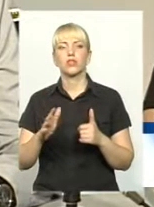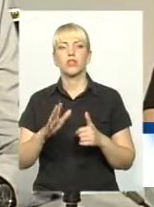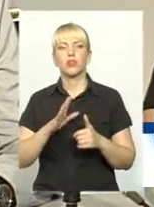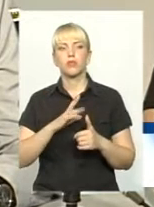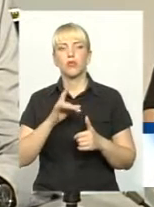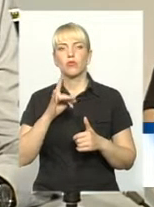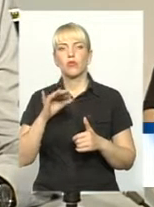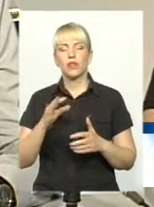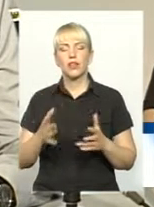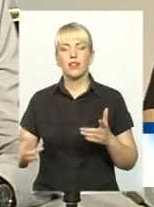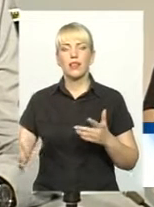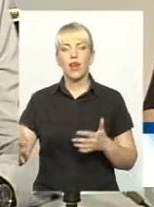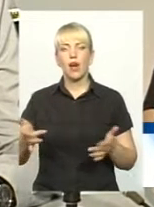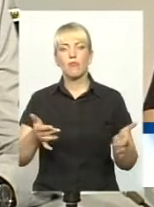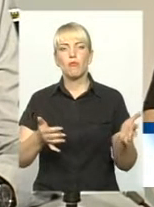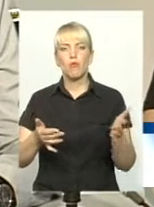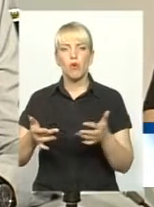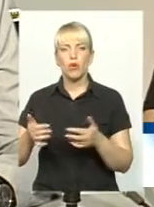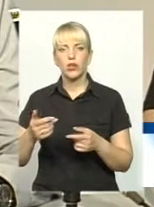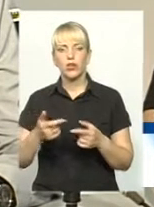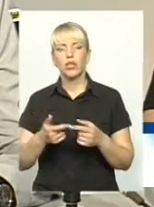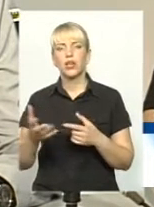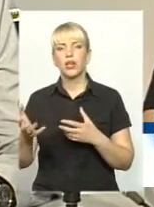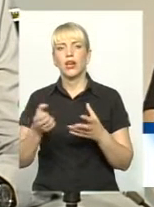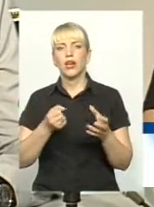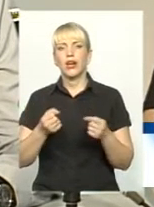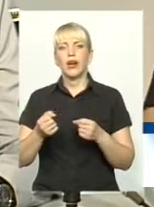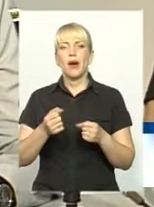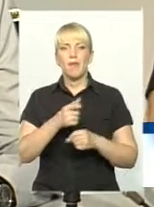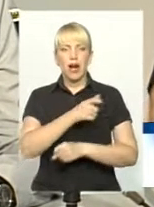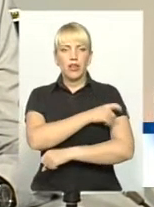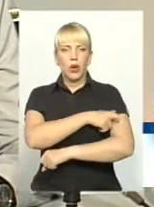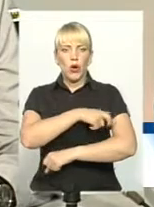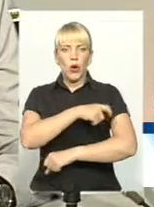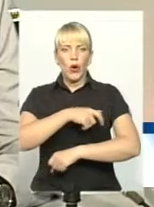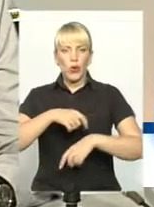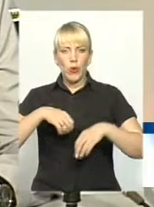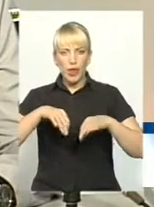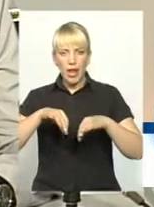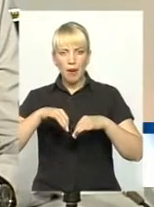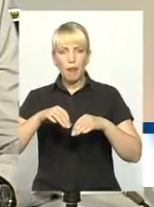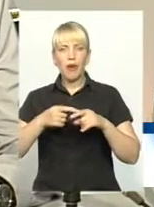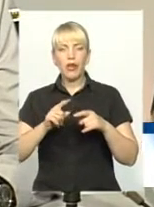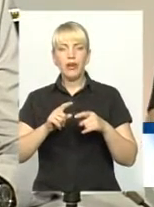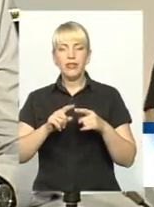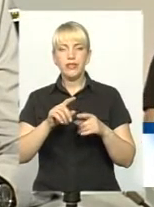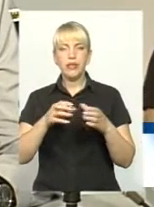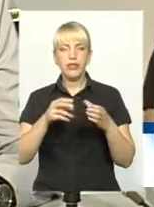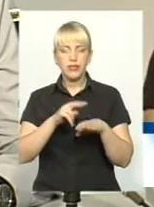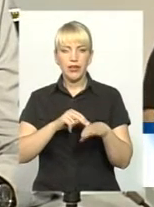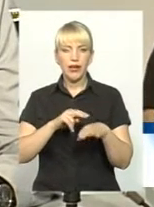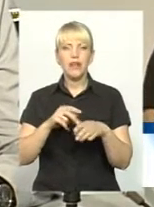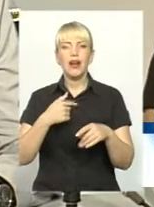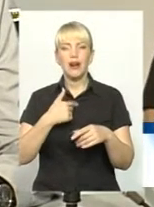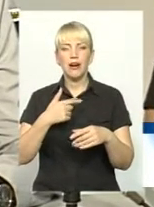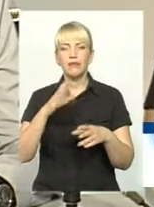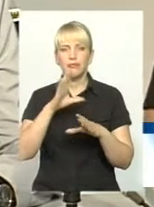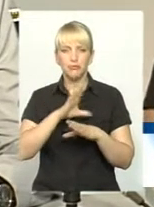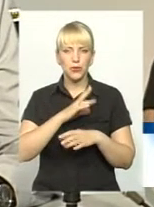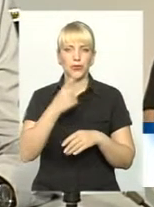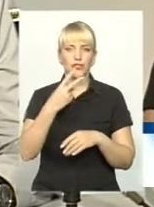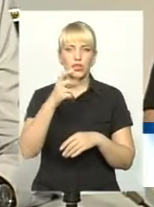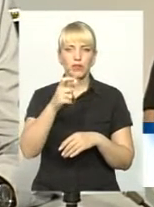патрульну поліцію, тобто було більше 20 чоловік на одне місце, і нам вдалося сформувати нормальний боєздатний колектив. Аналогічно,